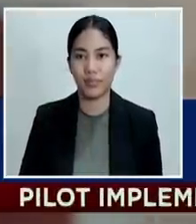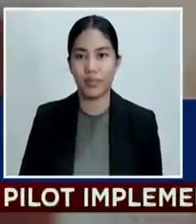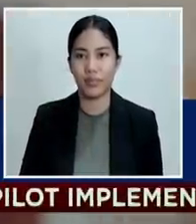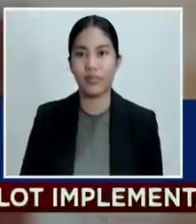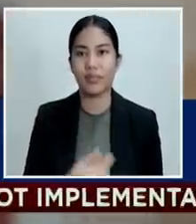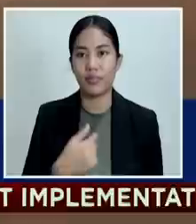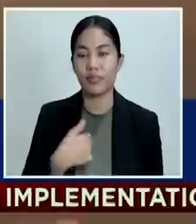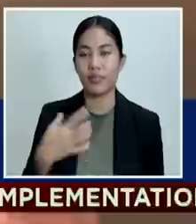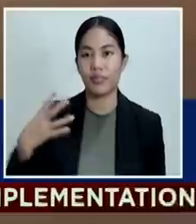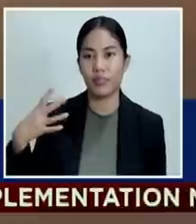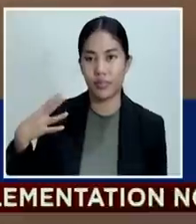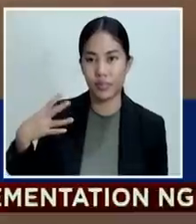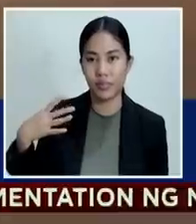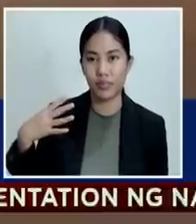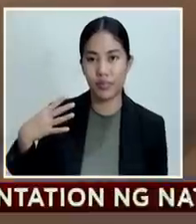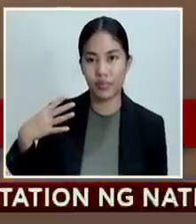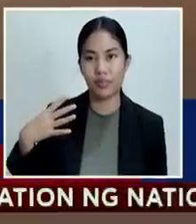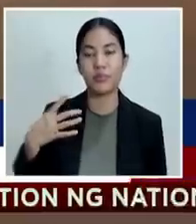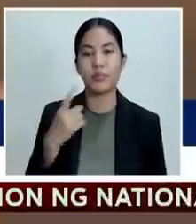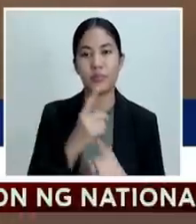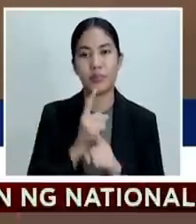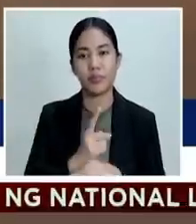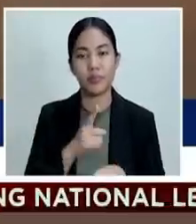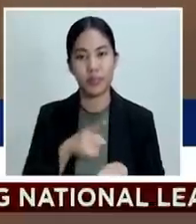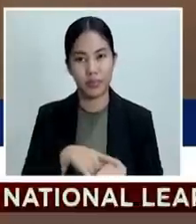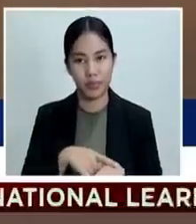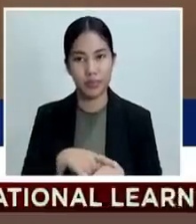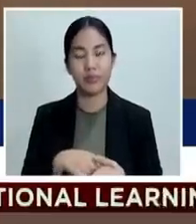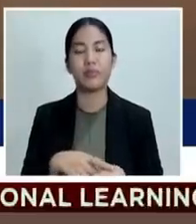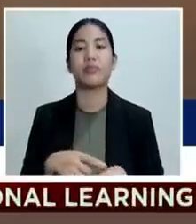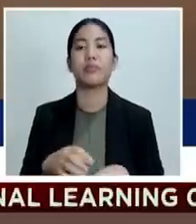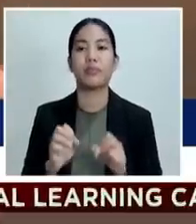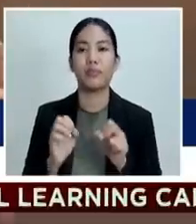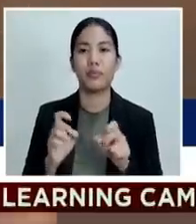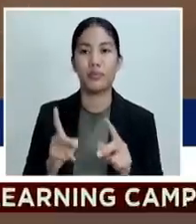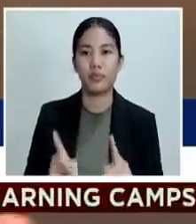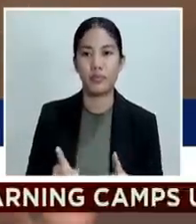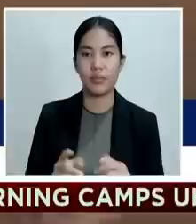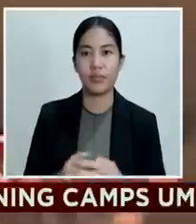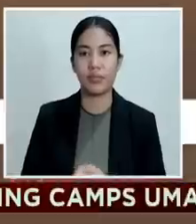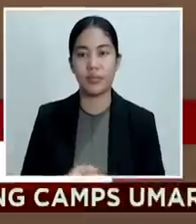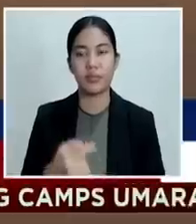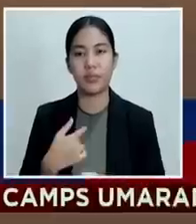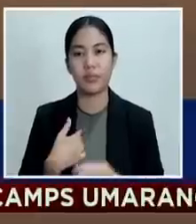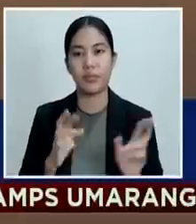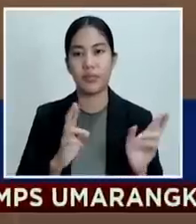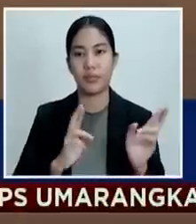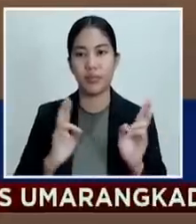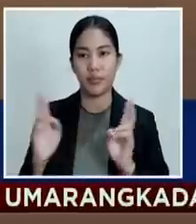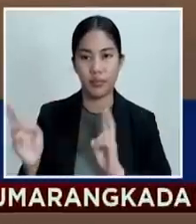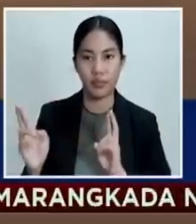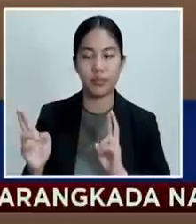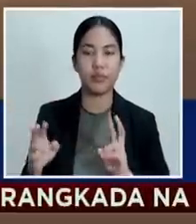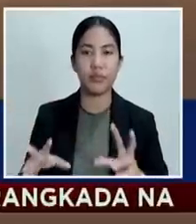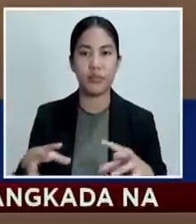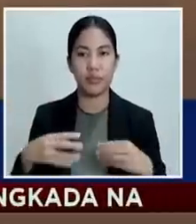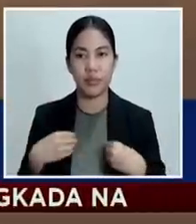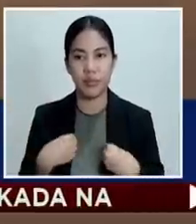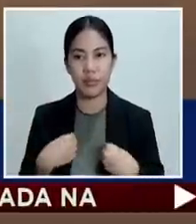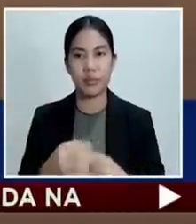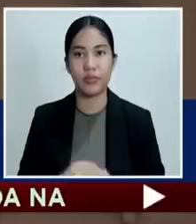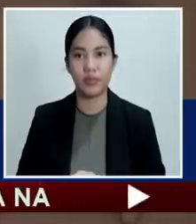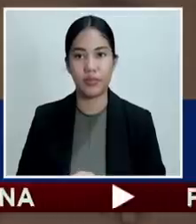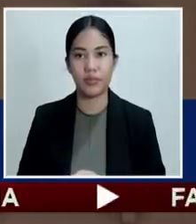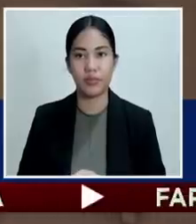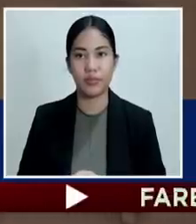the time to come and I was just preparing myself para pagdating ng opportunity, I'm also ready to receive it. Mas deserving din ako to